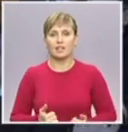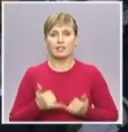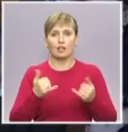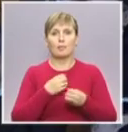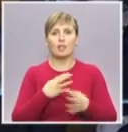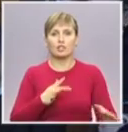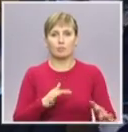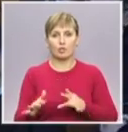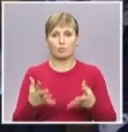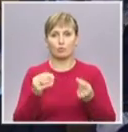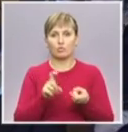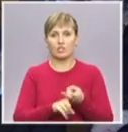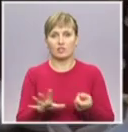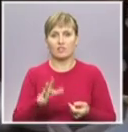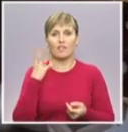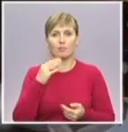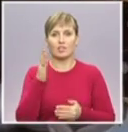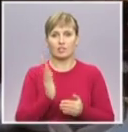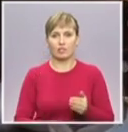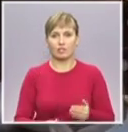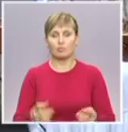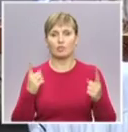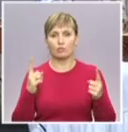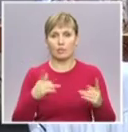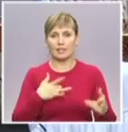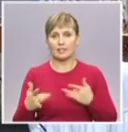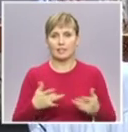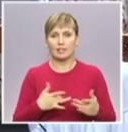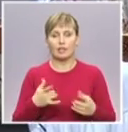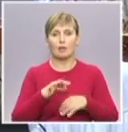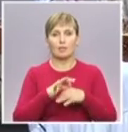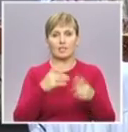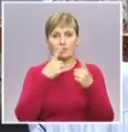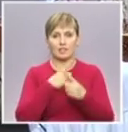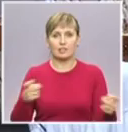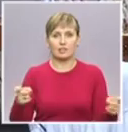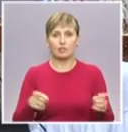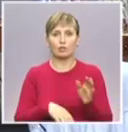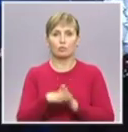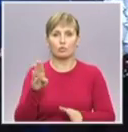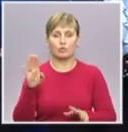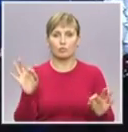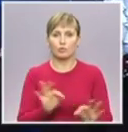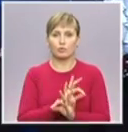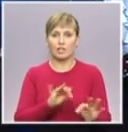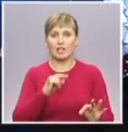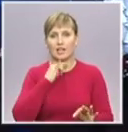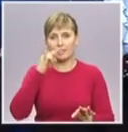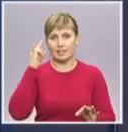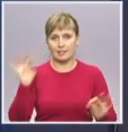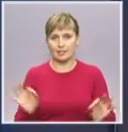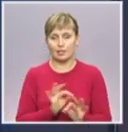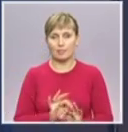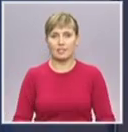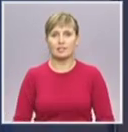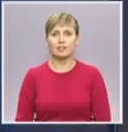Праздничное мероприятие к Дню независимости в Алматы завершилось грандиозным концертом, где прозвучали лучшие патриотические произведения казахстанских композиторов.